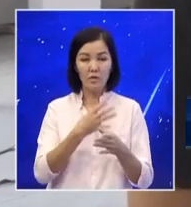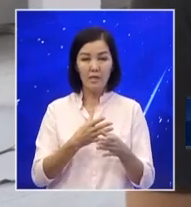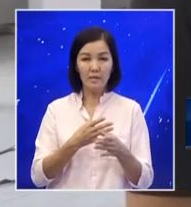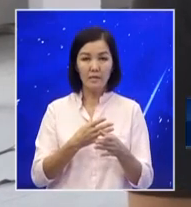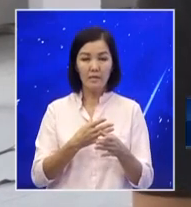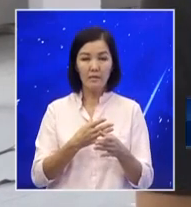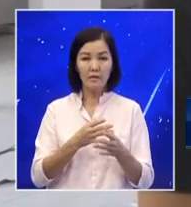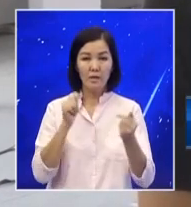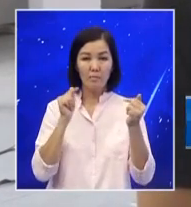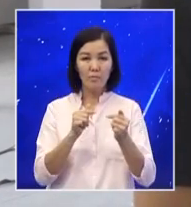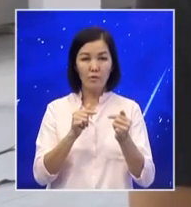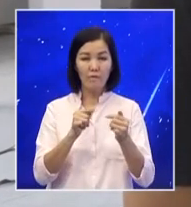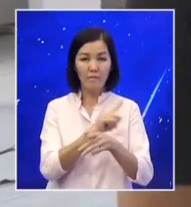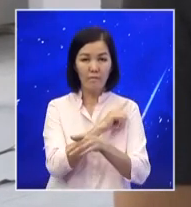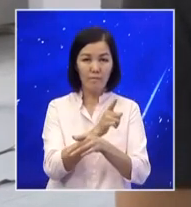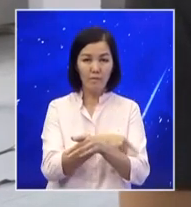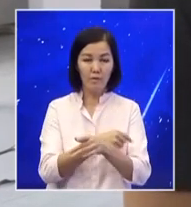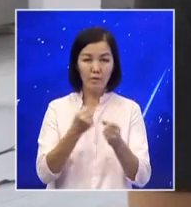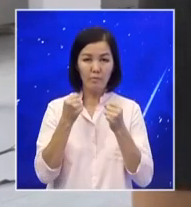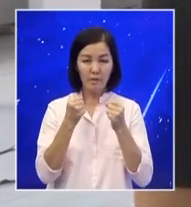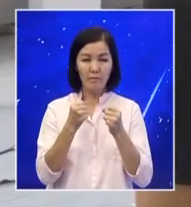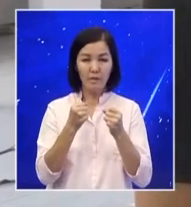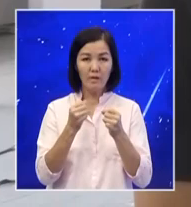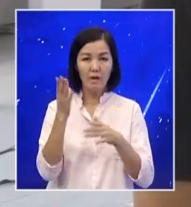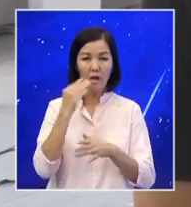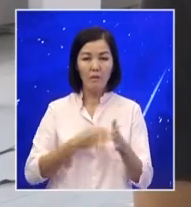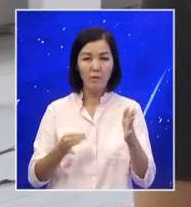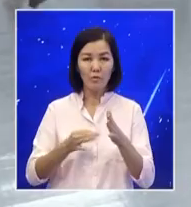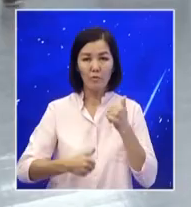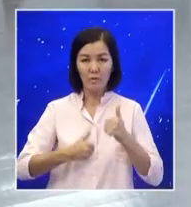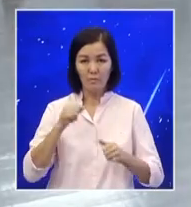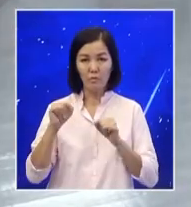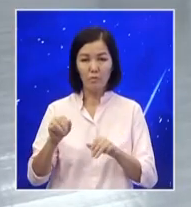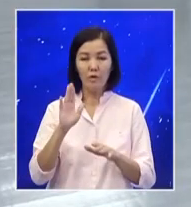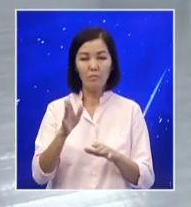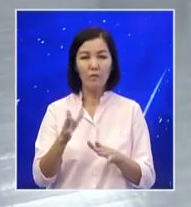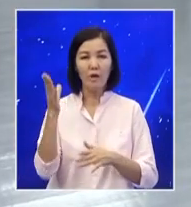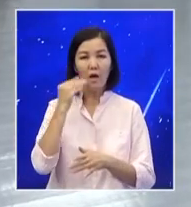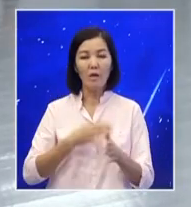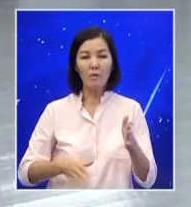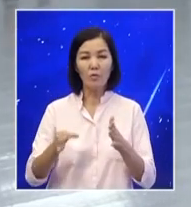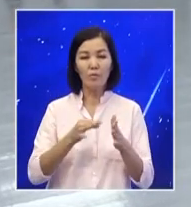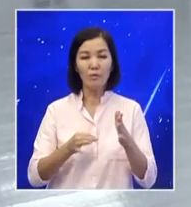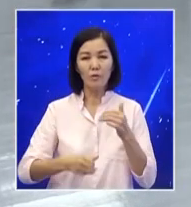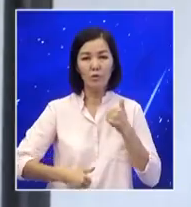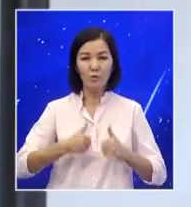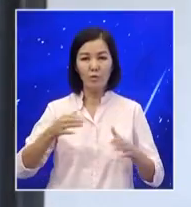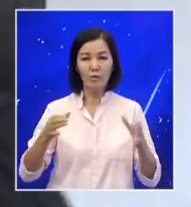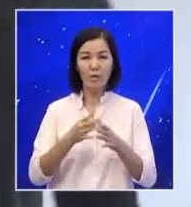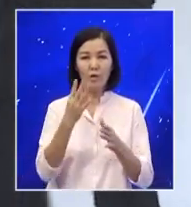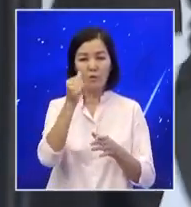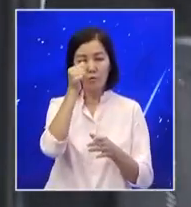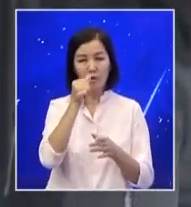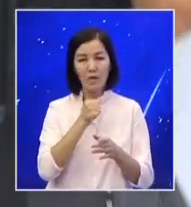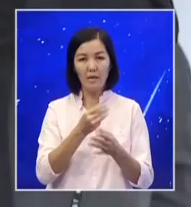соларға қарсы. Сол Алматы облысының үмітін ақтап жатырмыз деп ойлаймын. Алматы облыс құрама командасы 4 айлық үзілістен соң